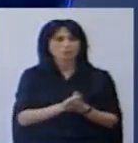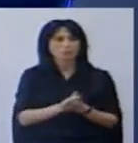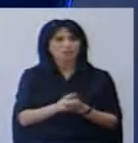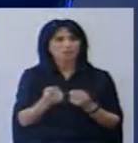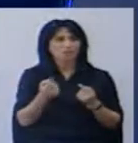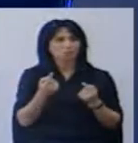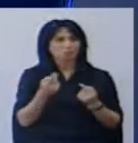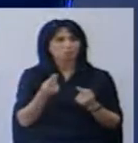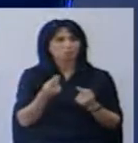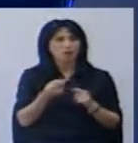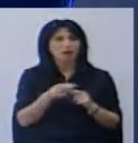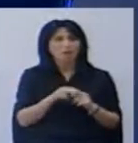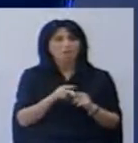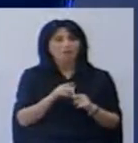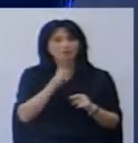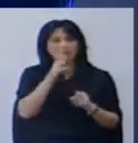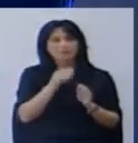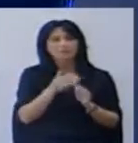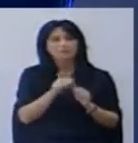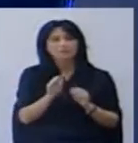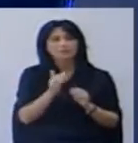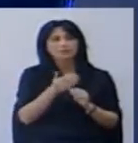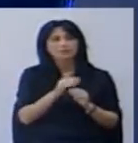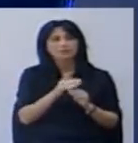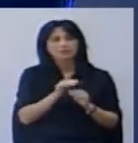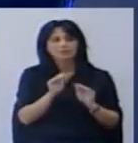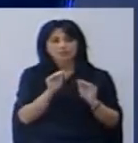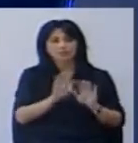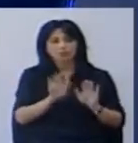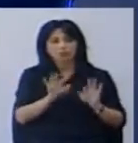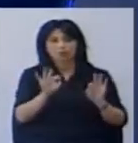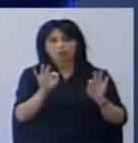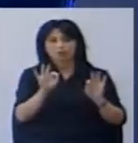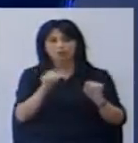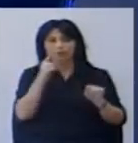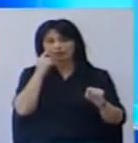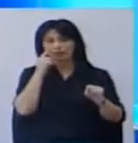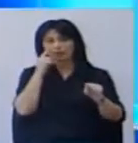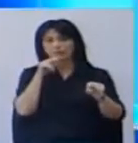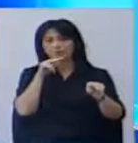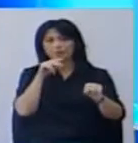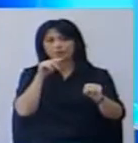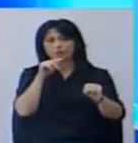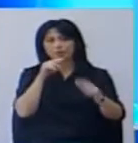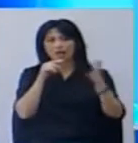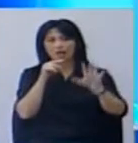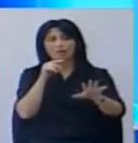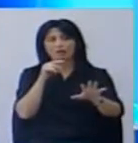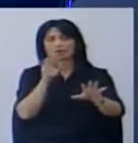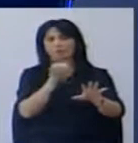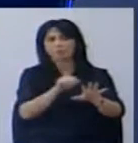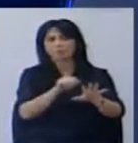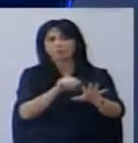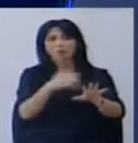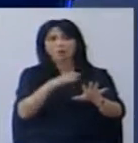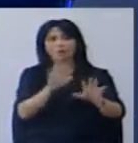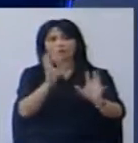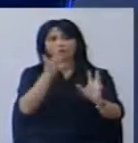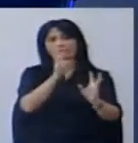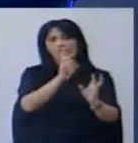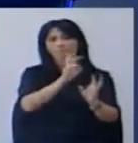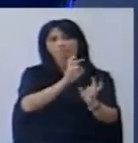საკმაოდ დიდი ფული. Ამიტომ წლების განმავლობაში მას არ ეკარება არავინ, უბრალოდ თვალი ადგას და ვიღაცის ხელი ადებს. ინგრევა შენობა,